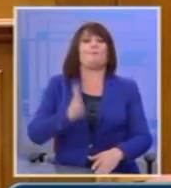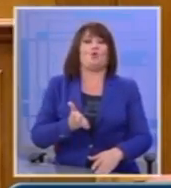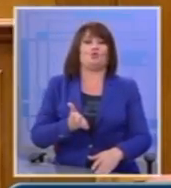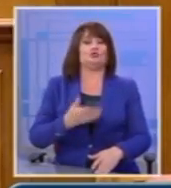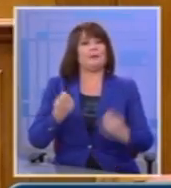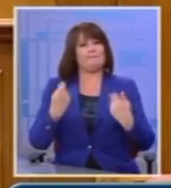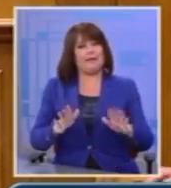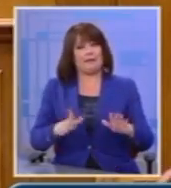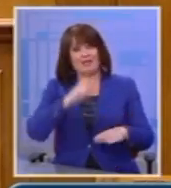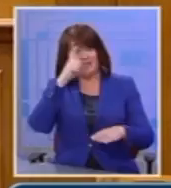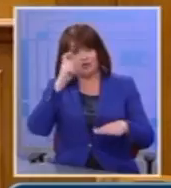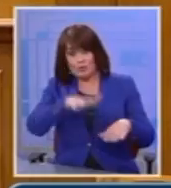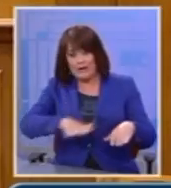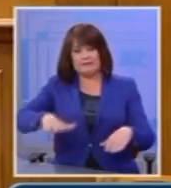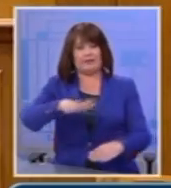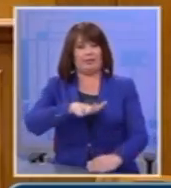σε δύσκολες συνθήκες,